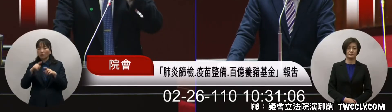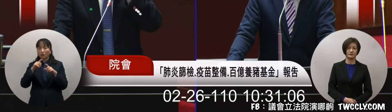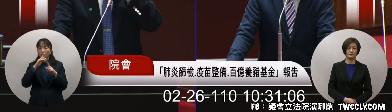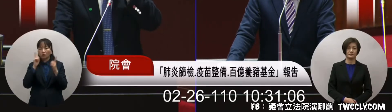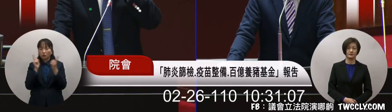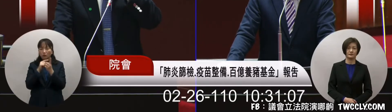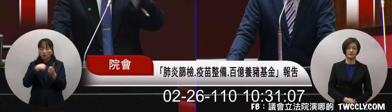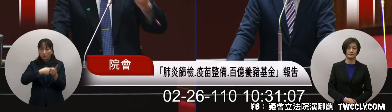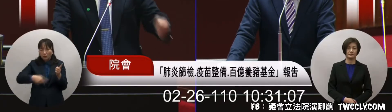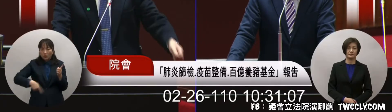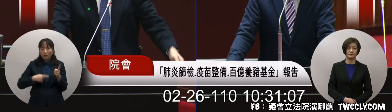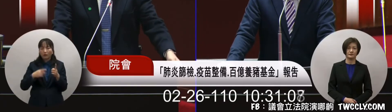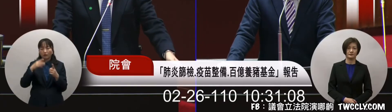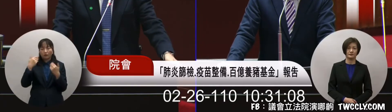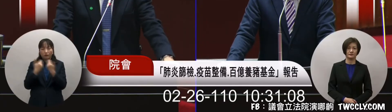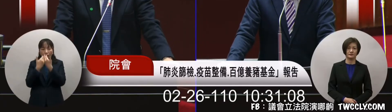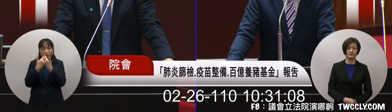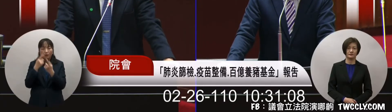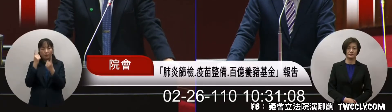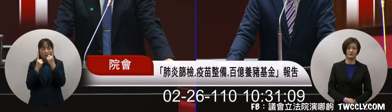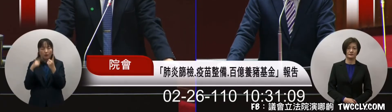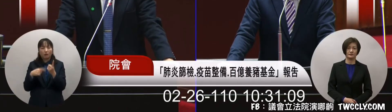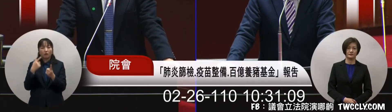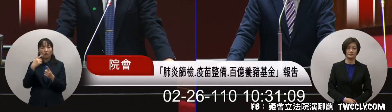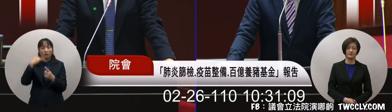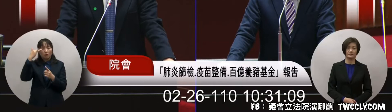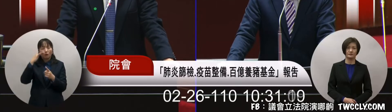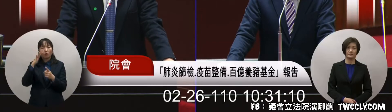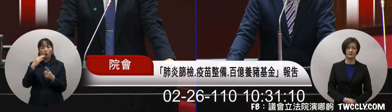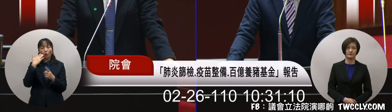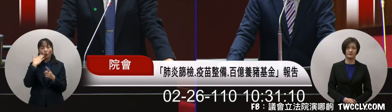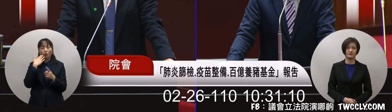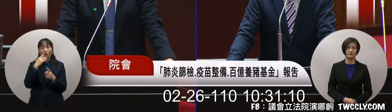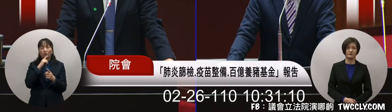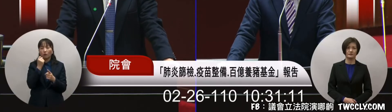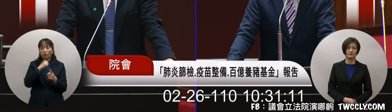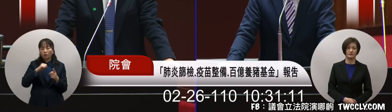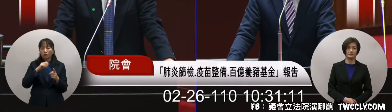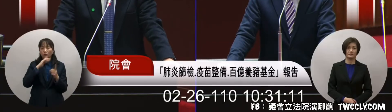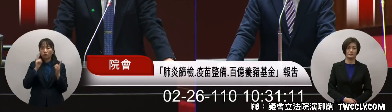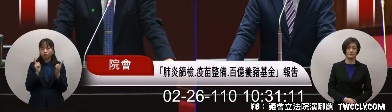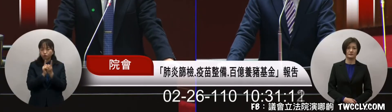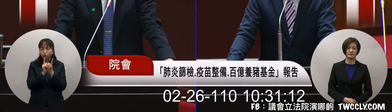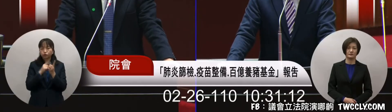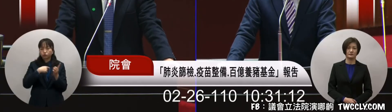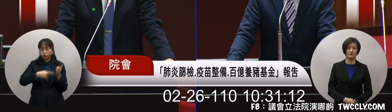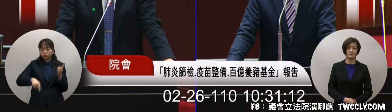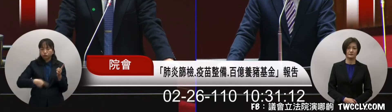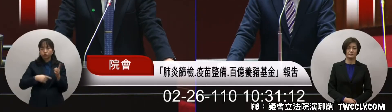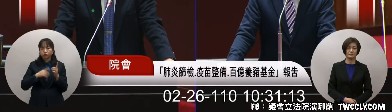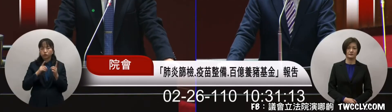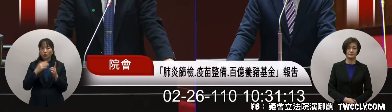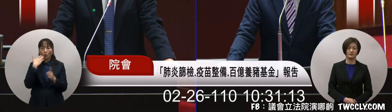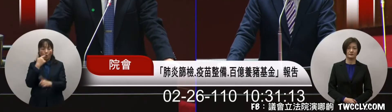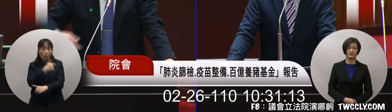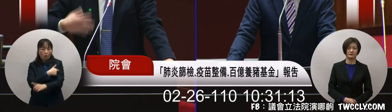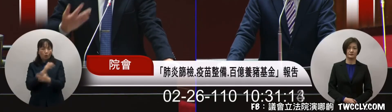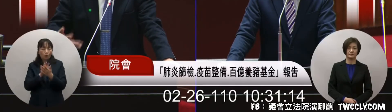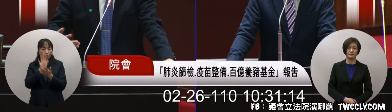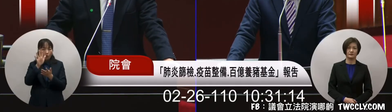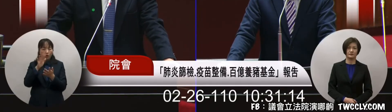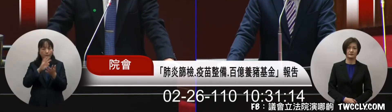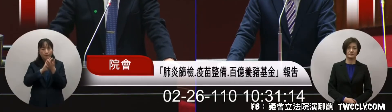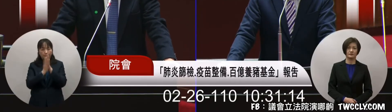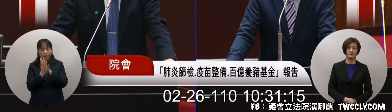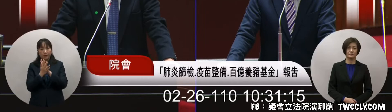反应的激起的效率是比较高。那被免疫反应激起的效率高，换句话说，打完之后它的反